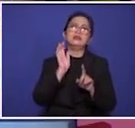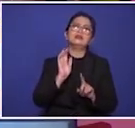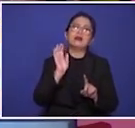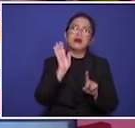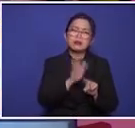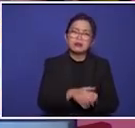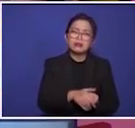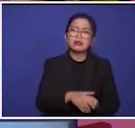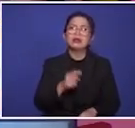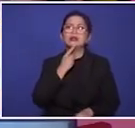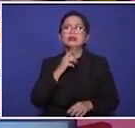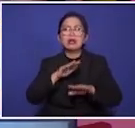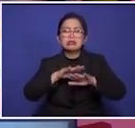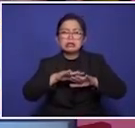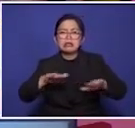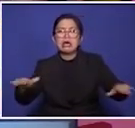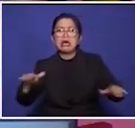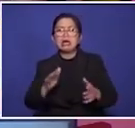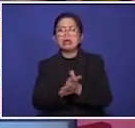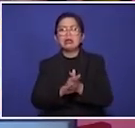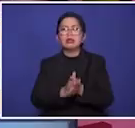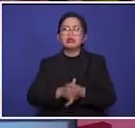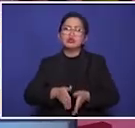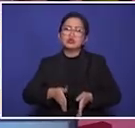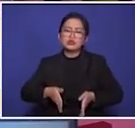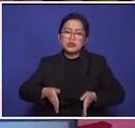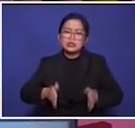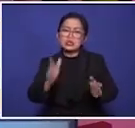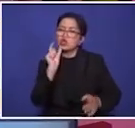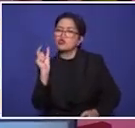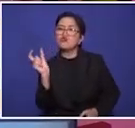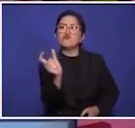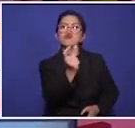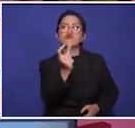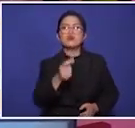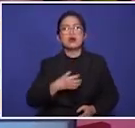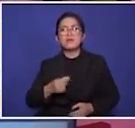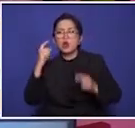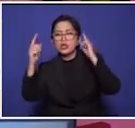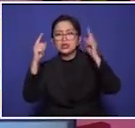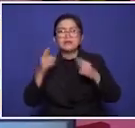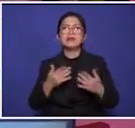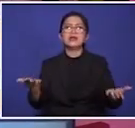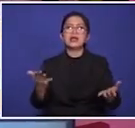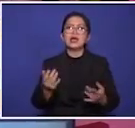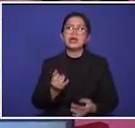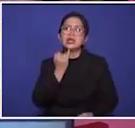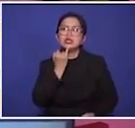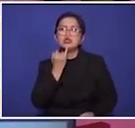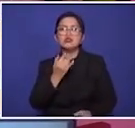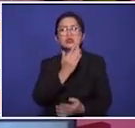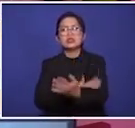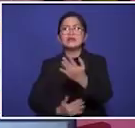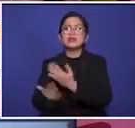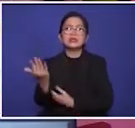kesejahteraan fasilitas publik serta hak-hak politik Bagaimana anda memahami isu disabilitas dan apa